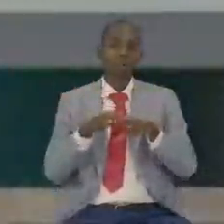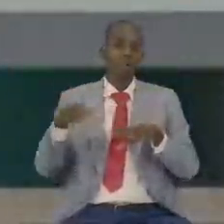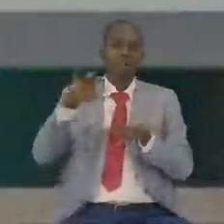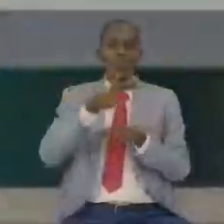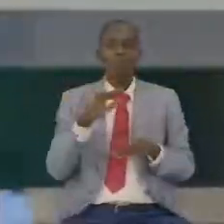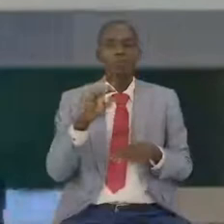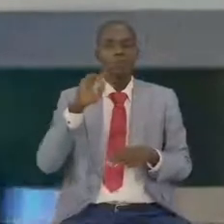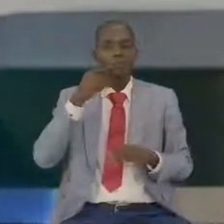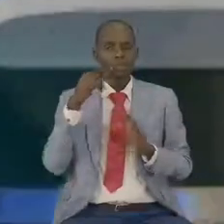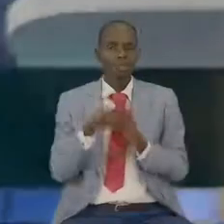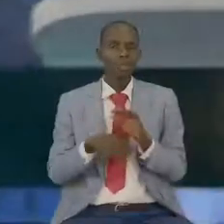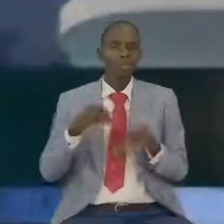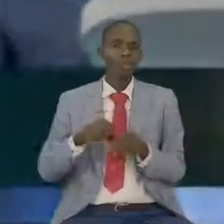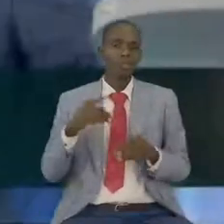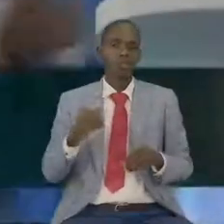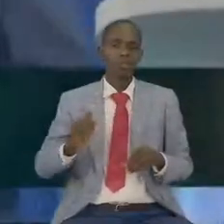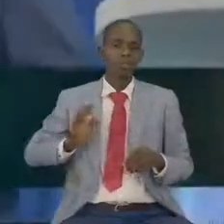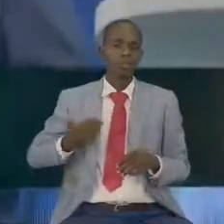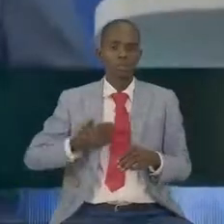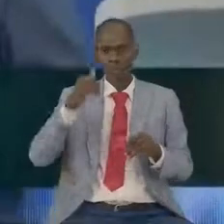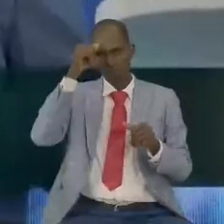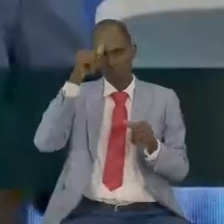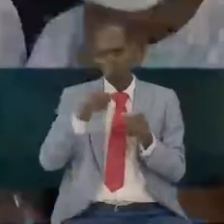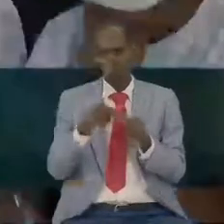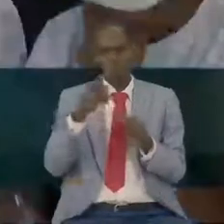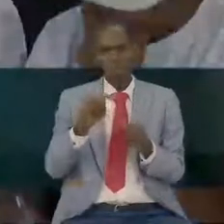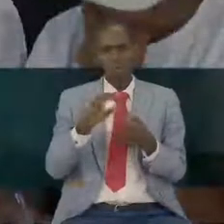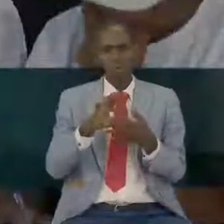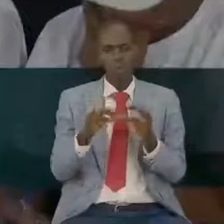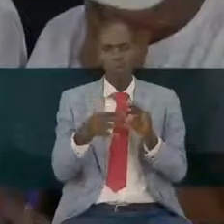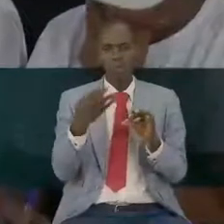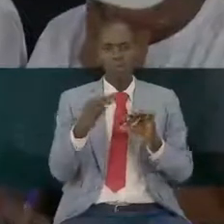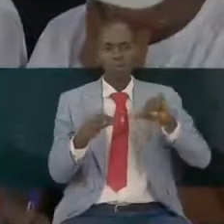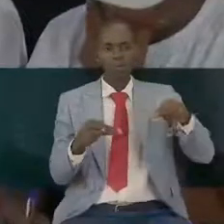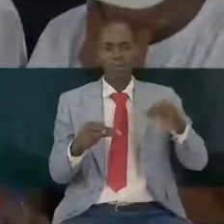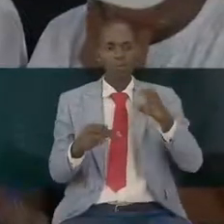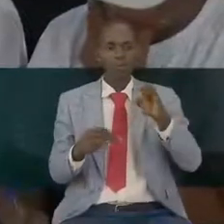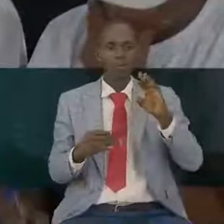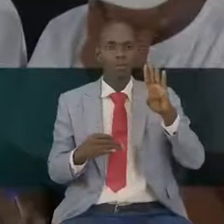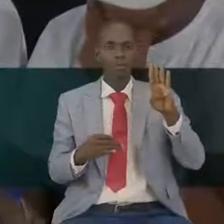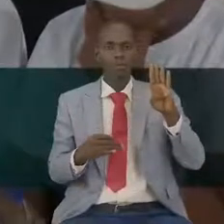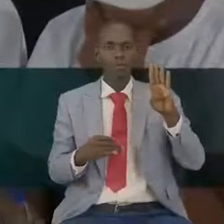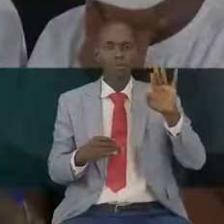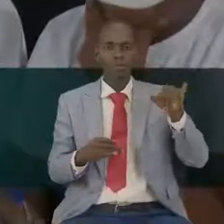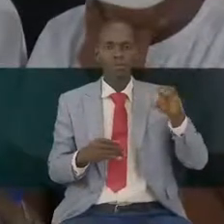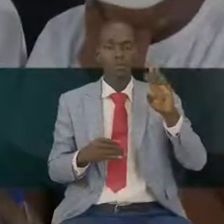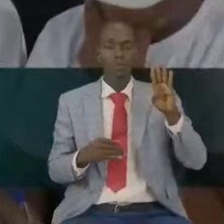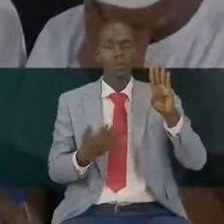l'âme. Ah, je suis sûr que vous rappelez l'histoire de Job. Job avait